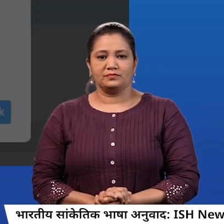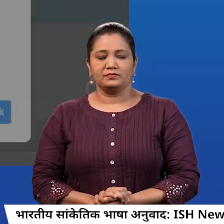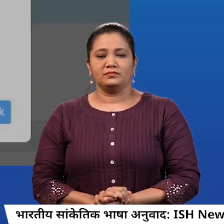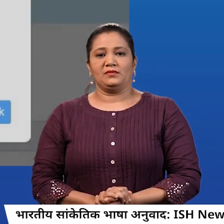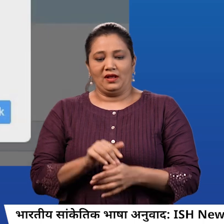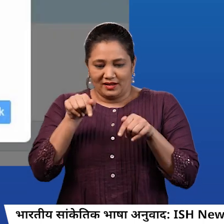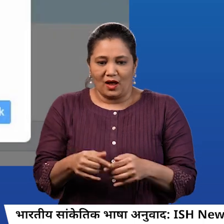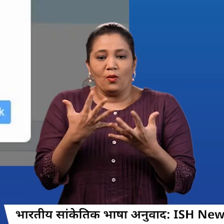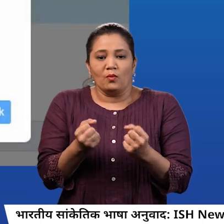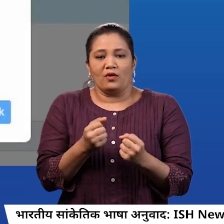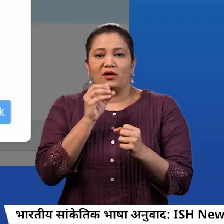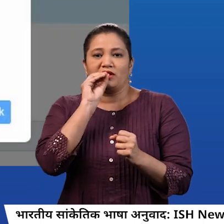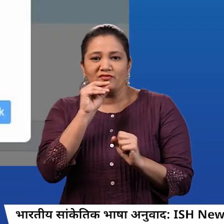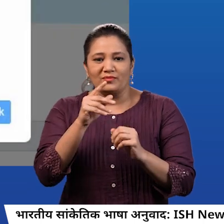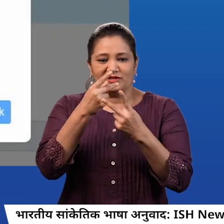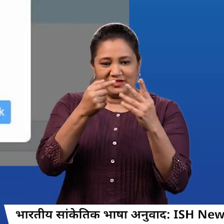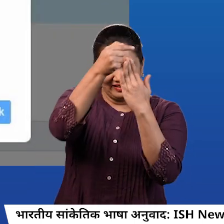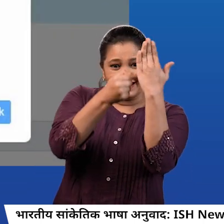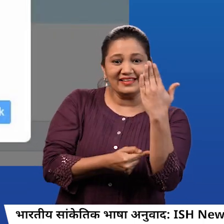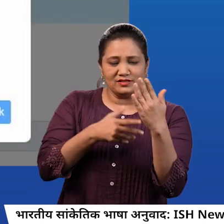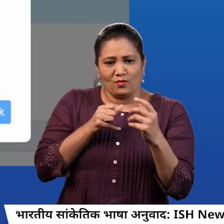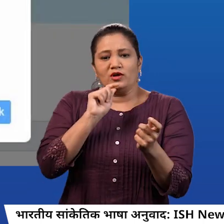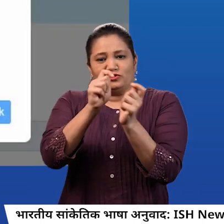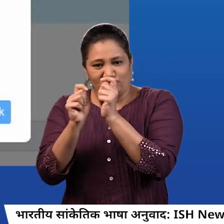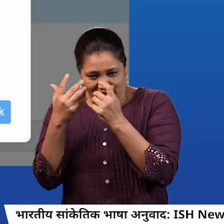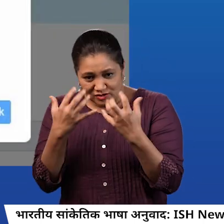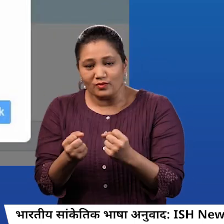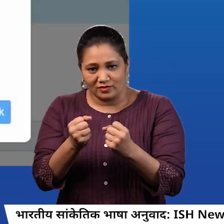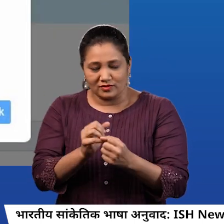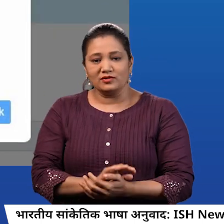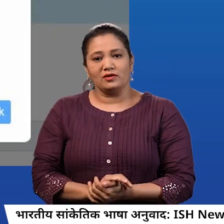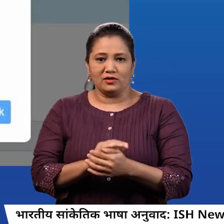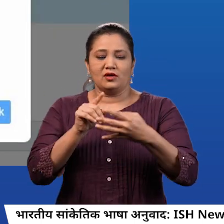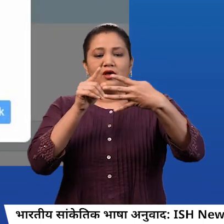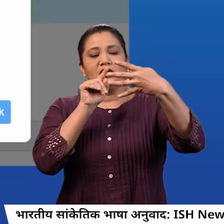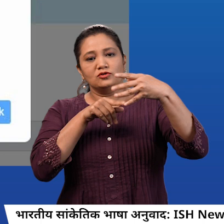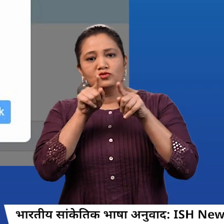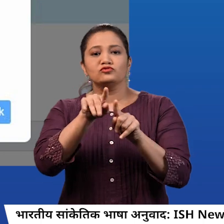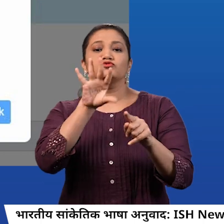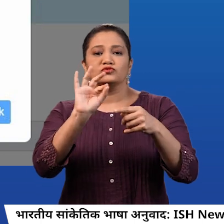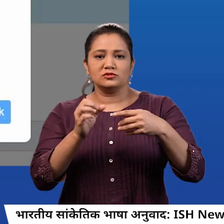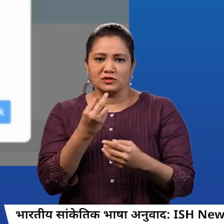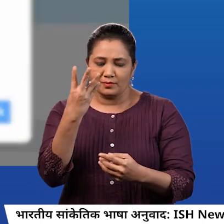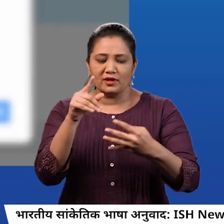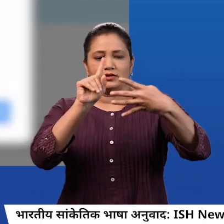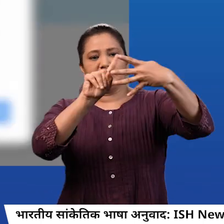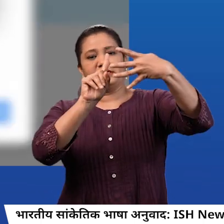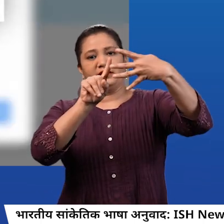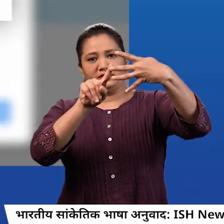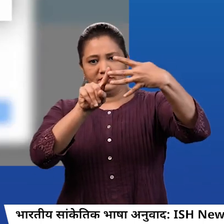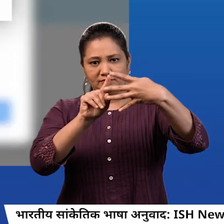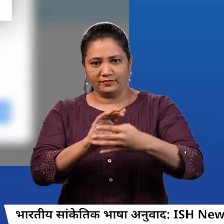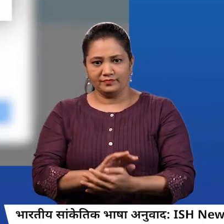लागतील. आपण आपल्या विद्यमान मतदार यादीतच आपल्या तपशिलात दुरुस्त्या करण्यासाठीचा अर्ज भरतोय. त्यामुळे या 4